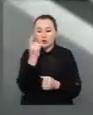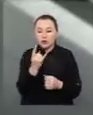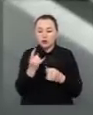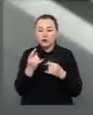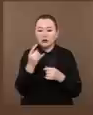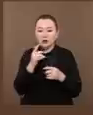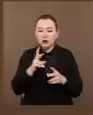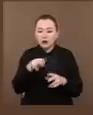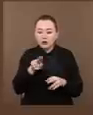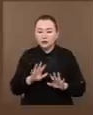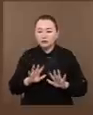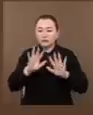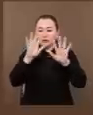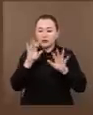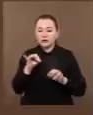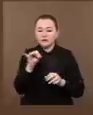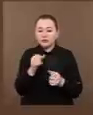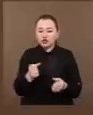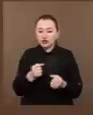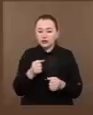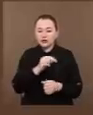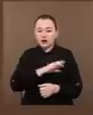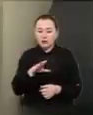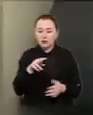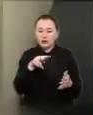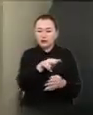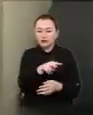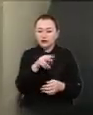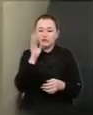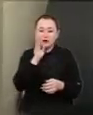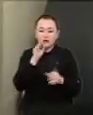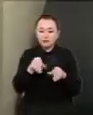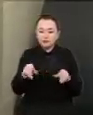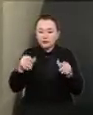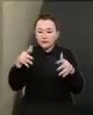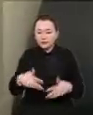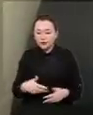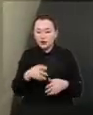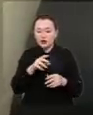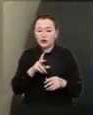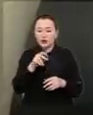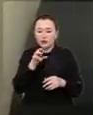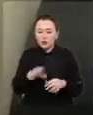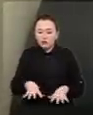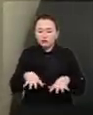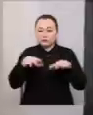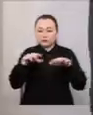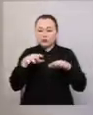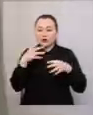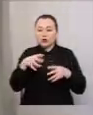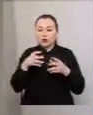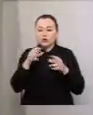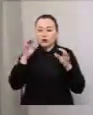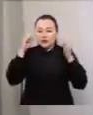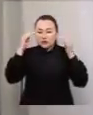покрываются наледью, все наличники едва держатся, не работают розетки, текут батареи. Линолеум сдувается волнами, крыша осенью уже текла. В